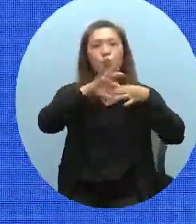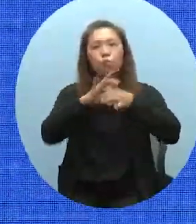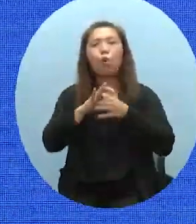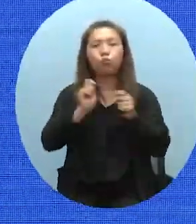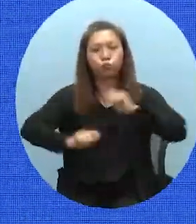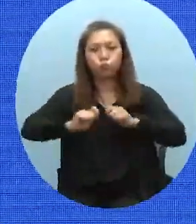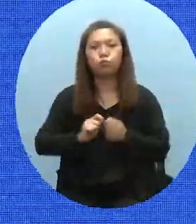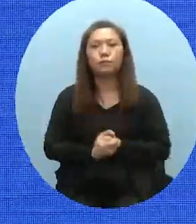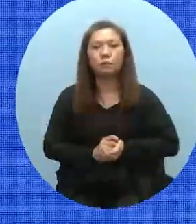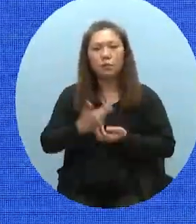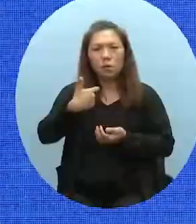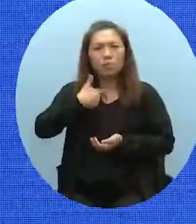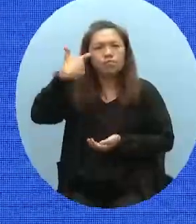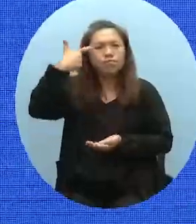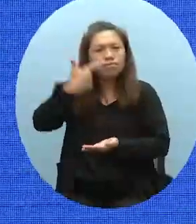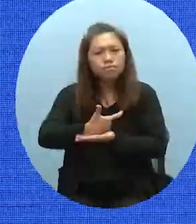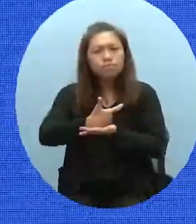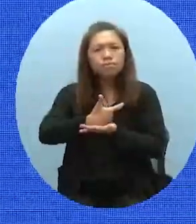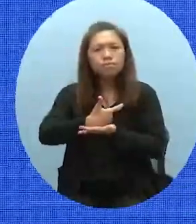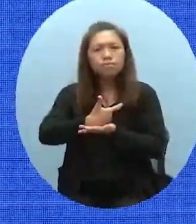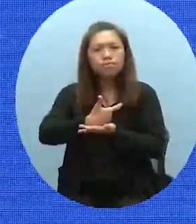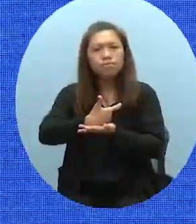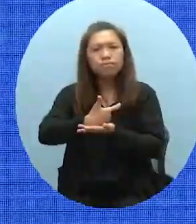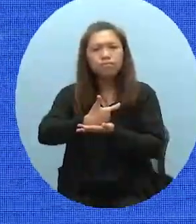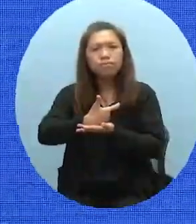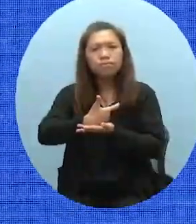動，我是非常重視，